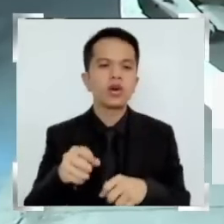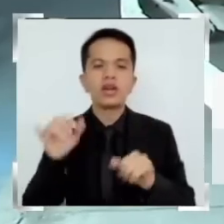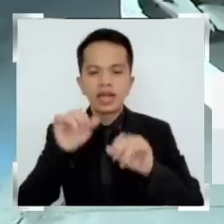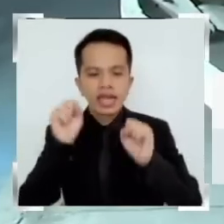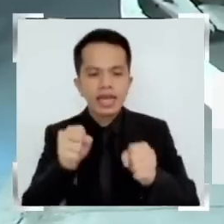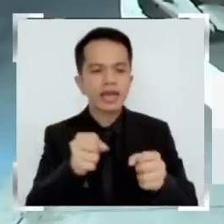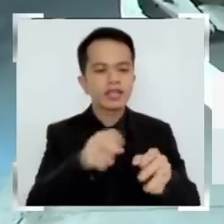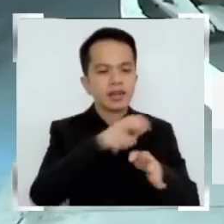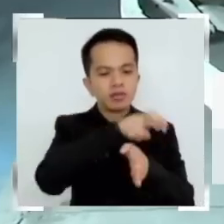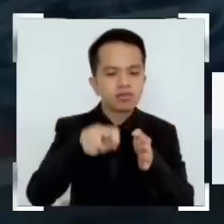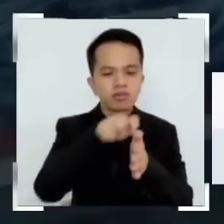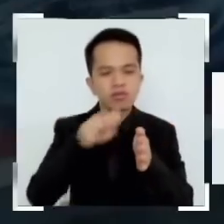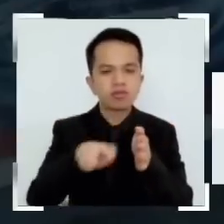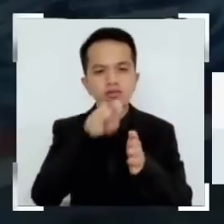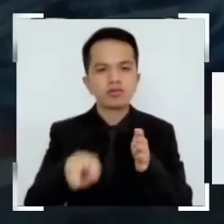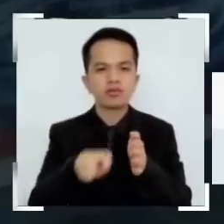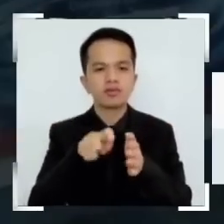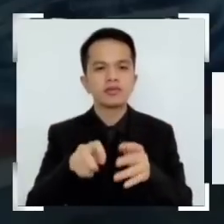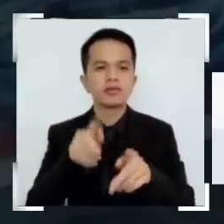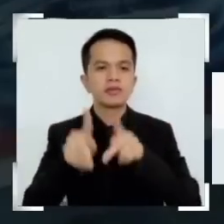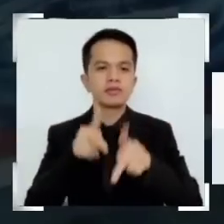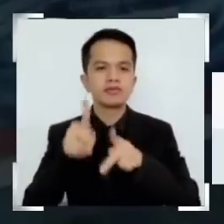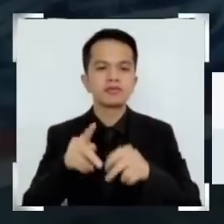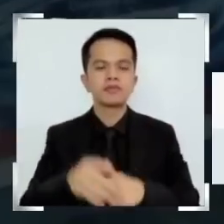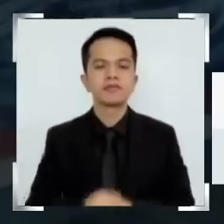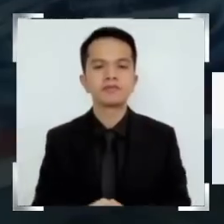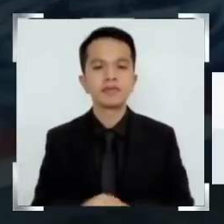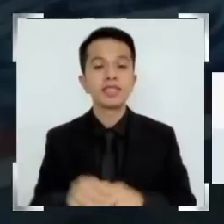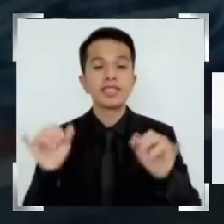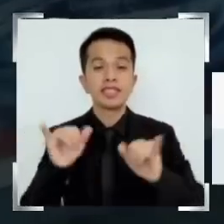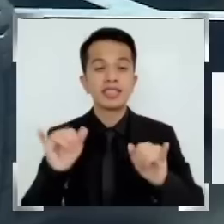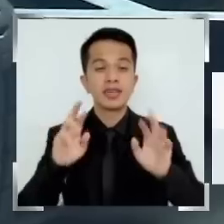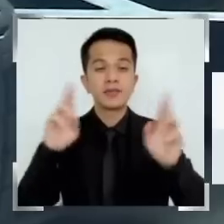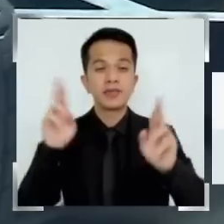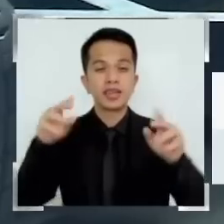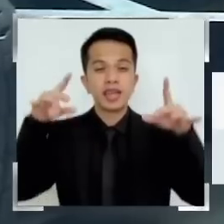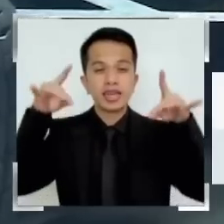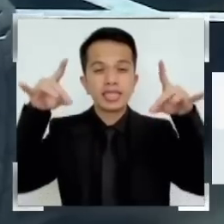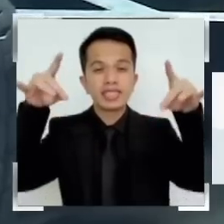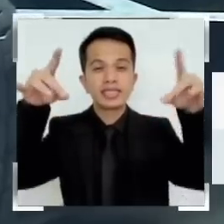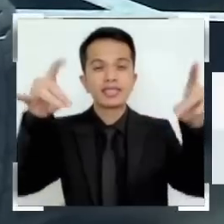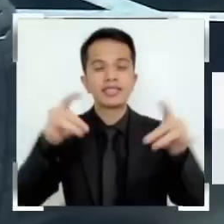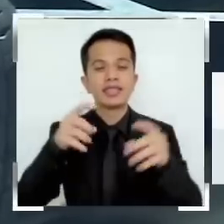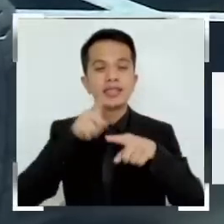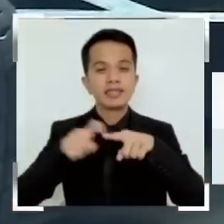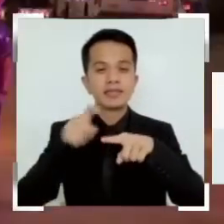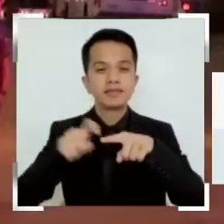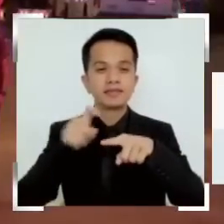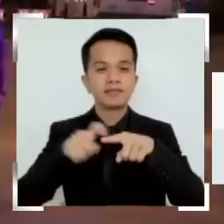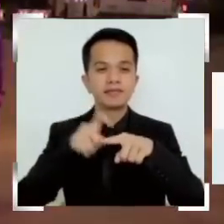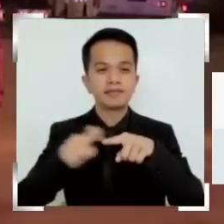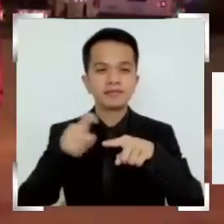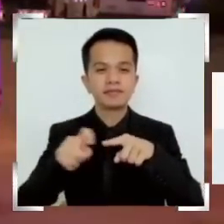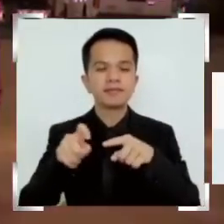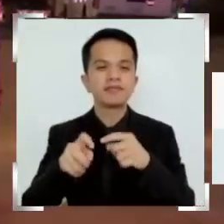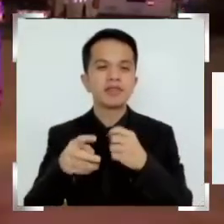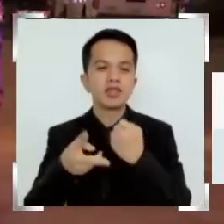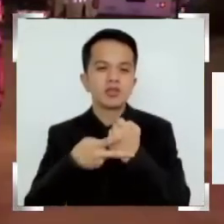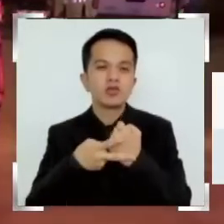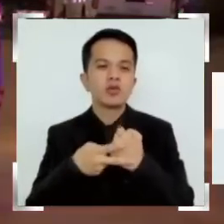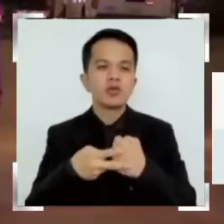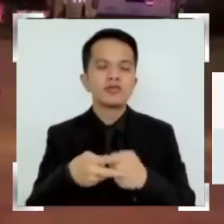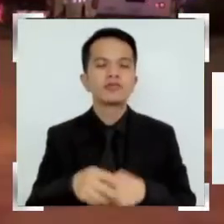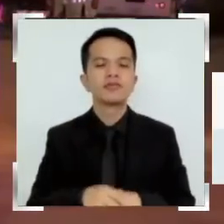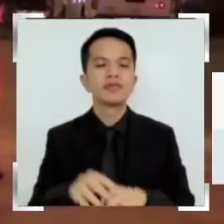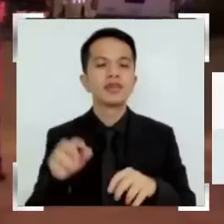at life vest nakalatag na. Handa na rin ang kanilang mga ilaw at generators sakaling mawalan ng kuryente. Pati ang kanilang mobile